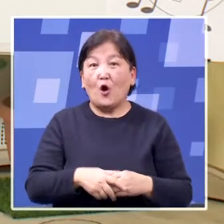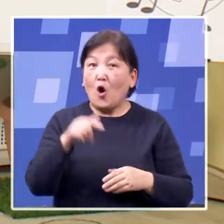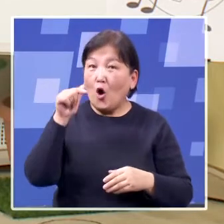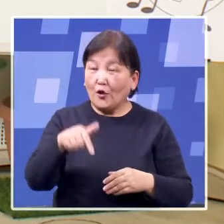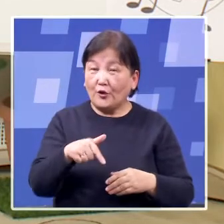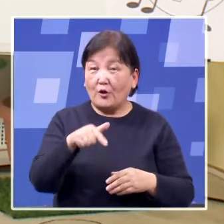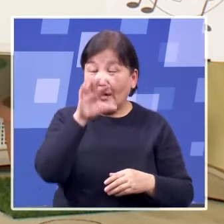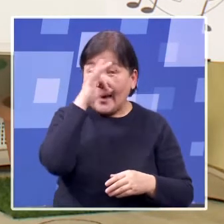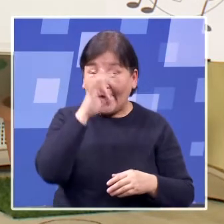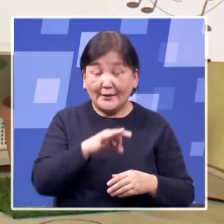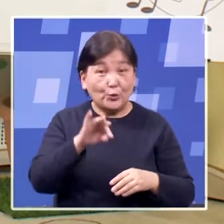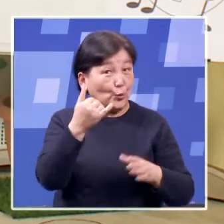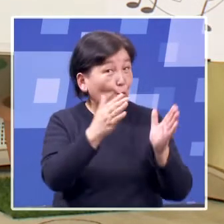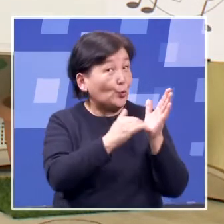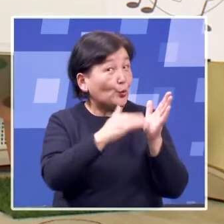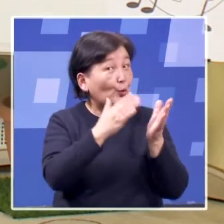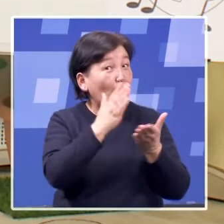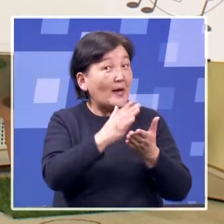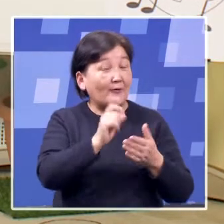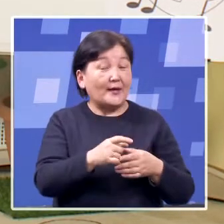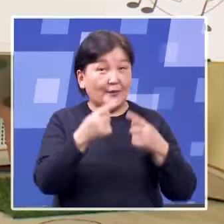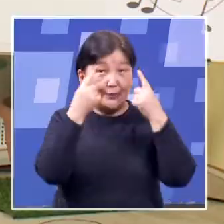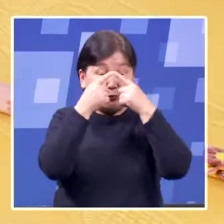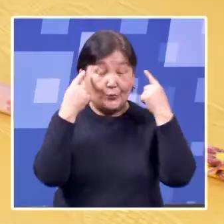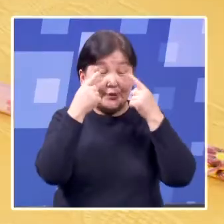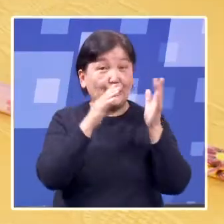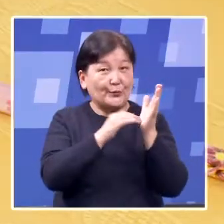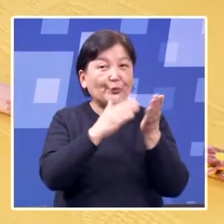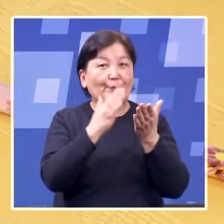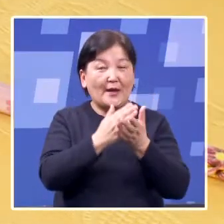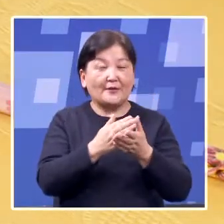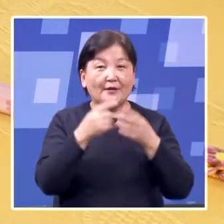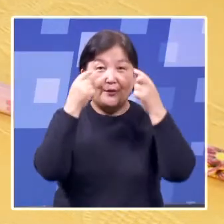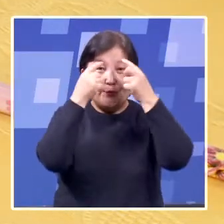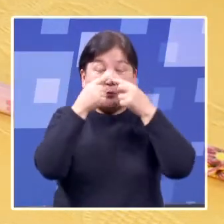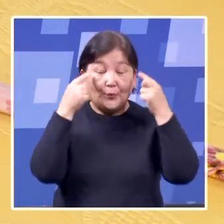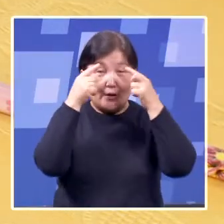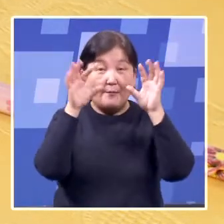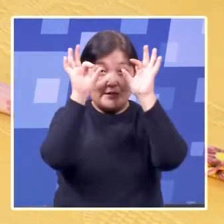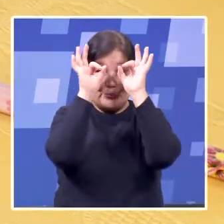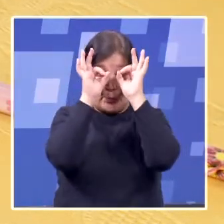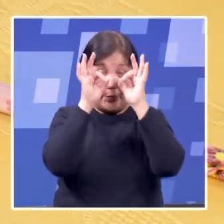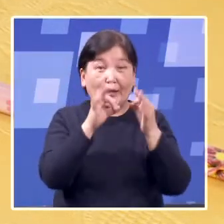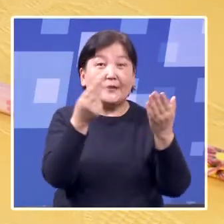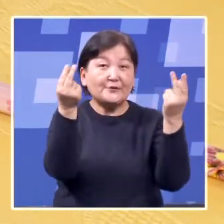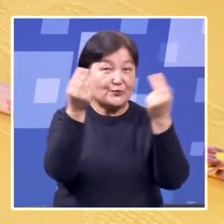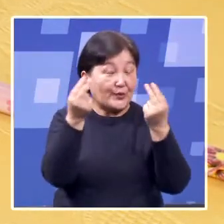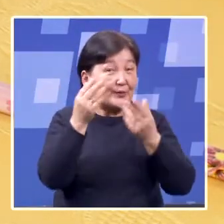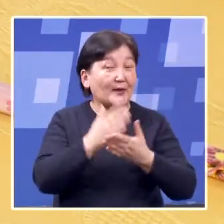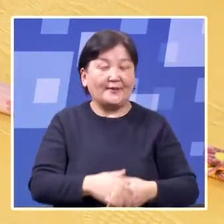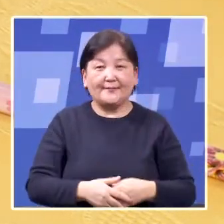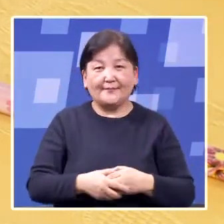ээ. Нүдийг нь бас дугуй жижигэн дугуй дүрсээр зурна. Хоёр нүдийг